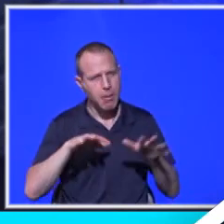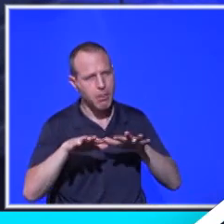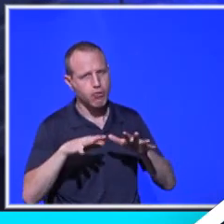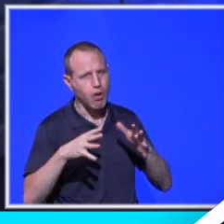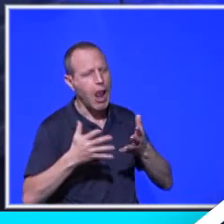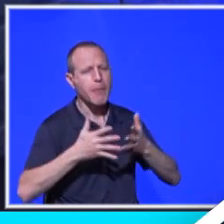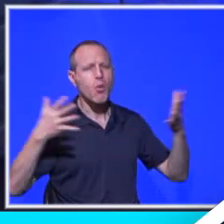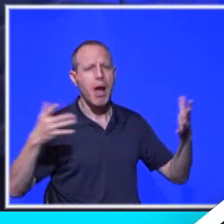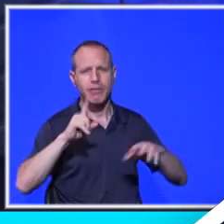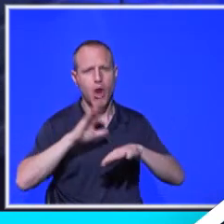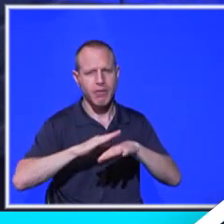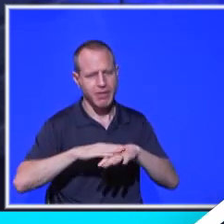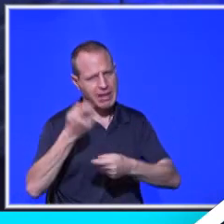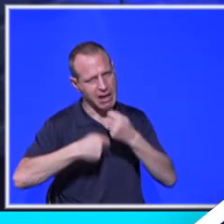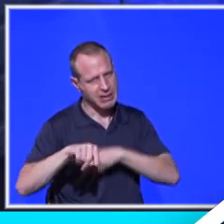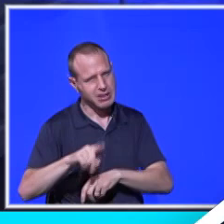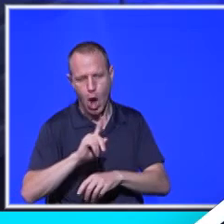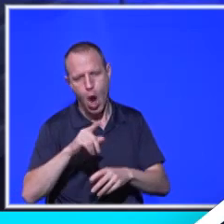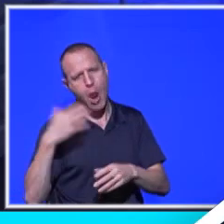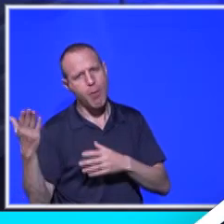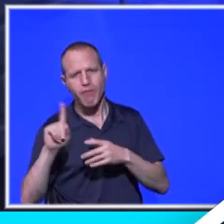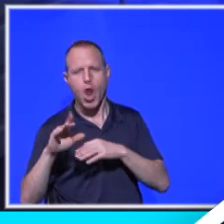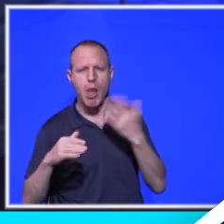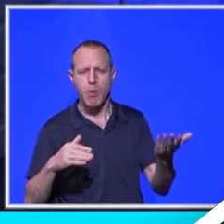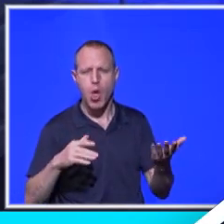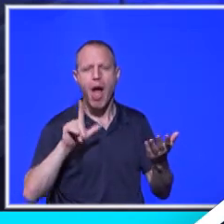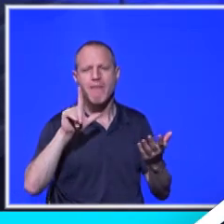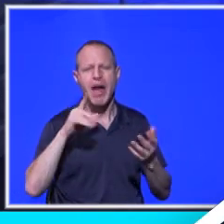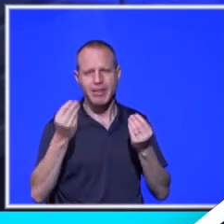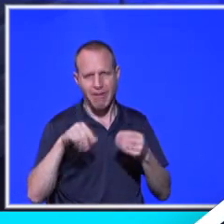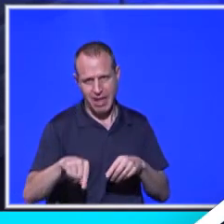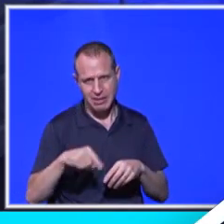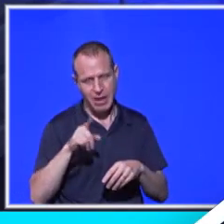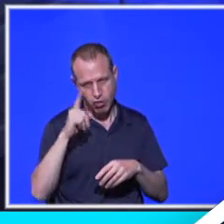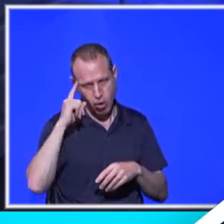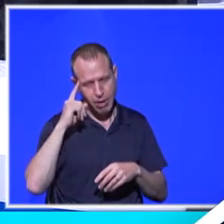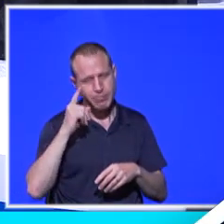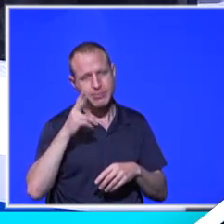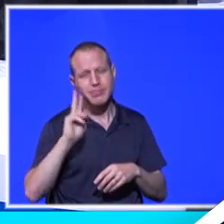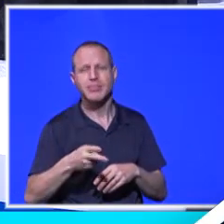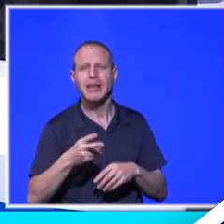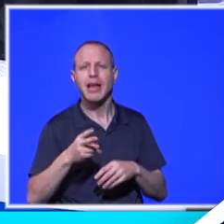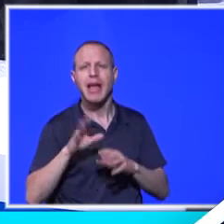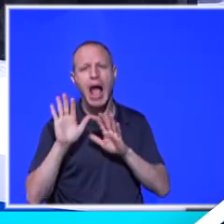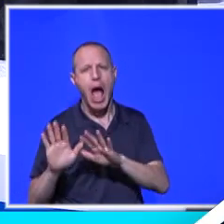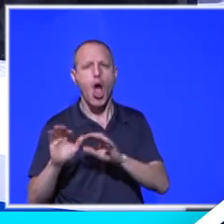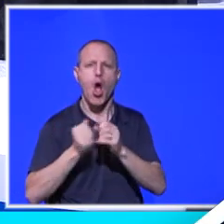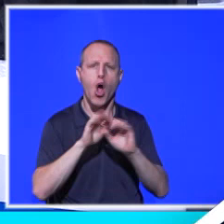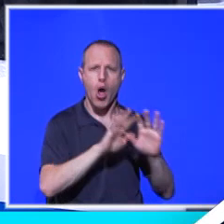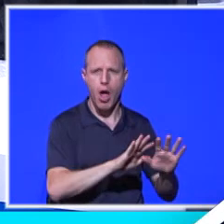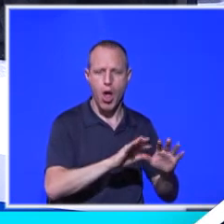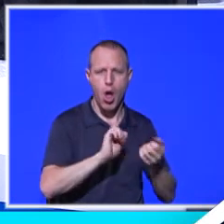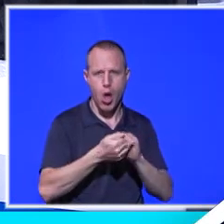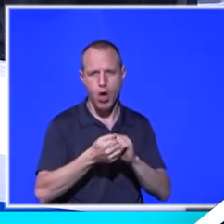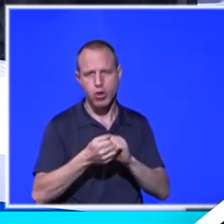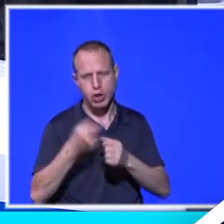העסק הזה, זה לא לפה ולא לשם. אז הדבר הזה הוא באמת, את יודעת, זה צריך ככה או ככה. או שהעסק הזה